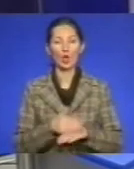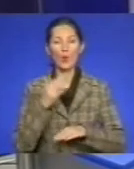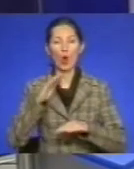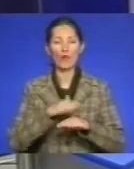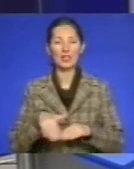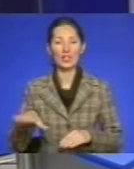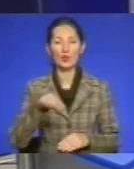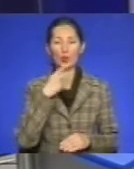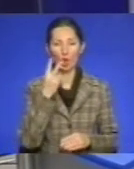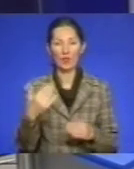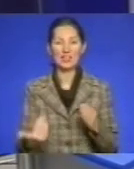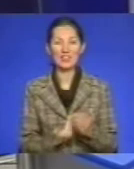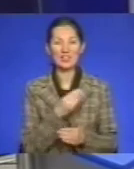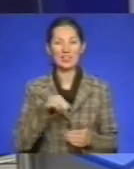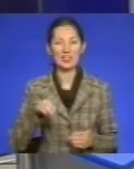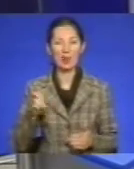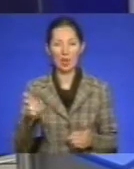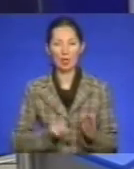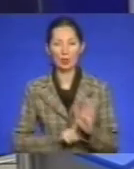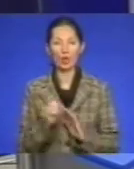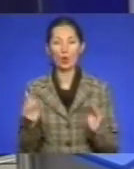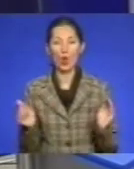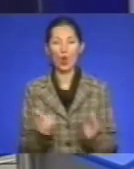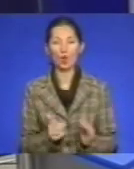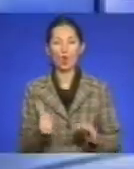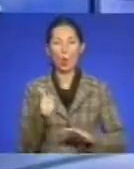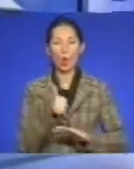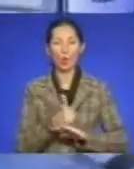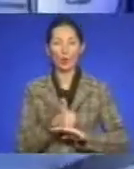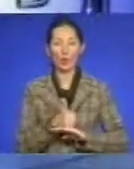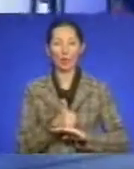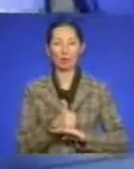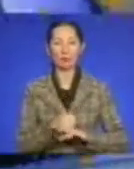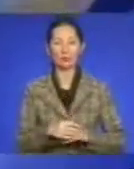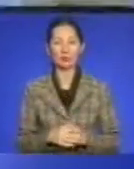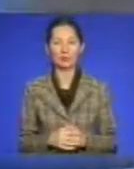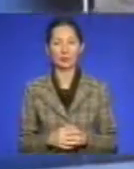вечора усім, хто дивиться Вісті ТТБ. Спочатку коротко про головне.